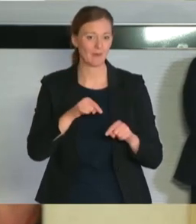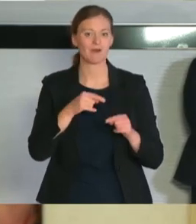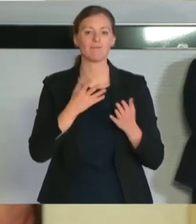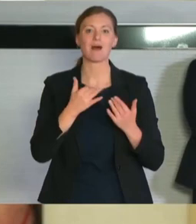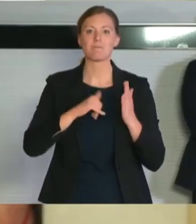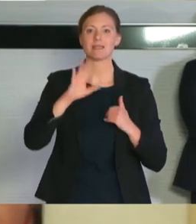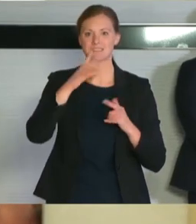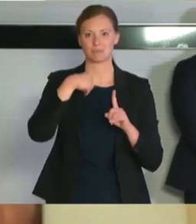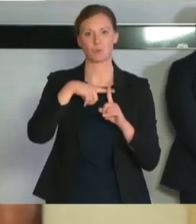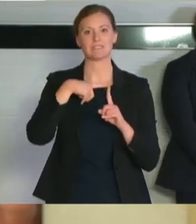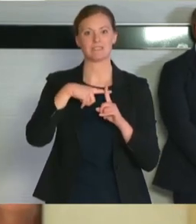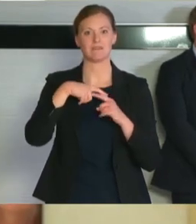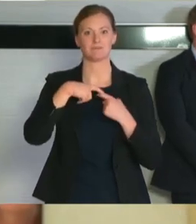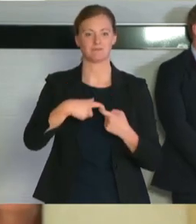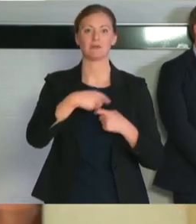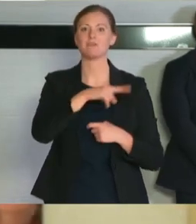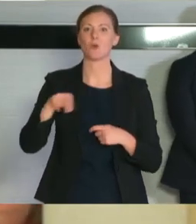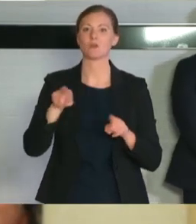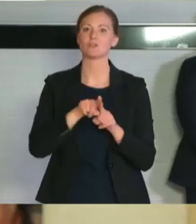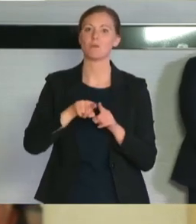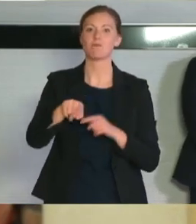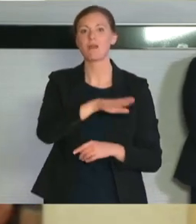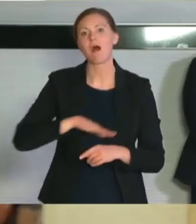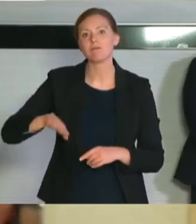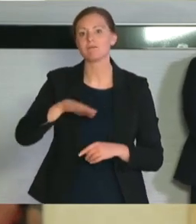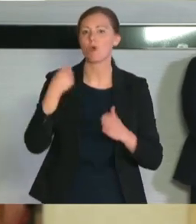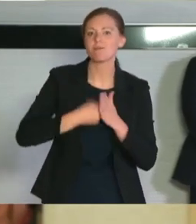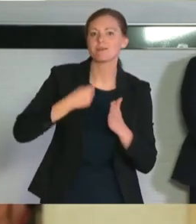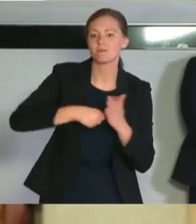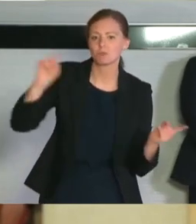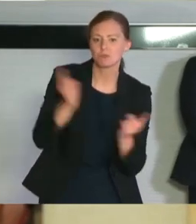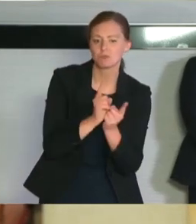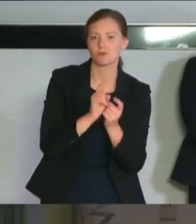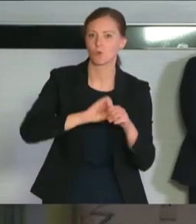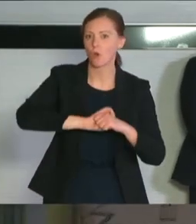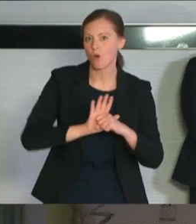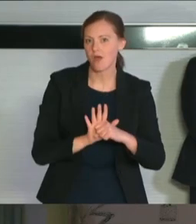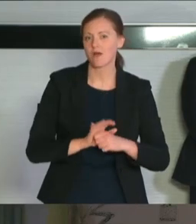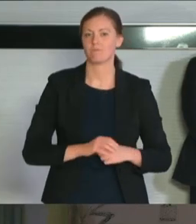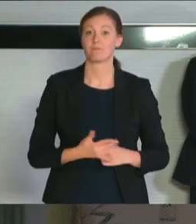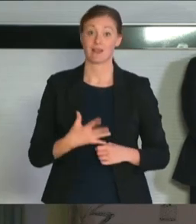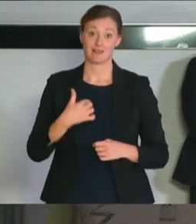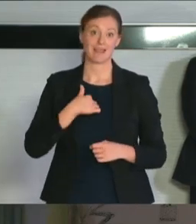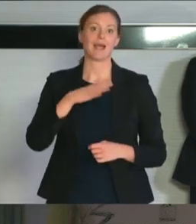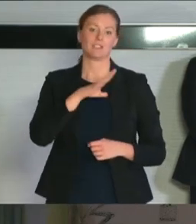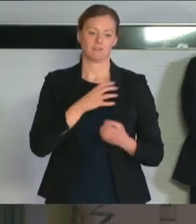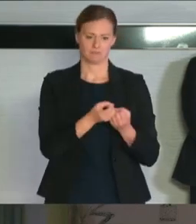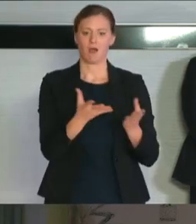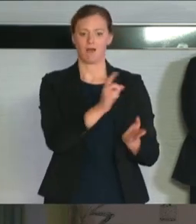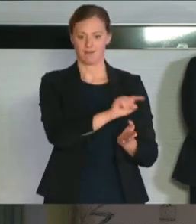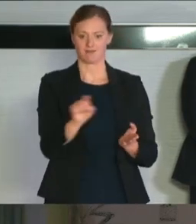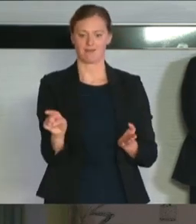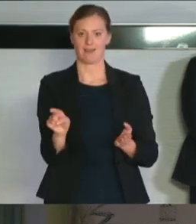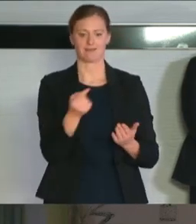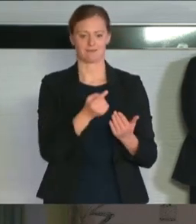positive med Norge som nasjon og bekjempelsen av korona? Jeg synes at mange, altså dette